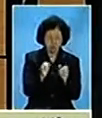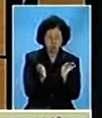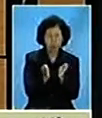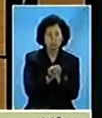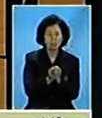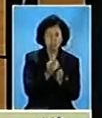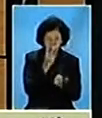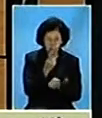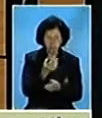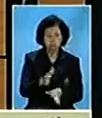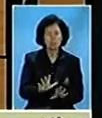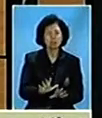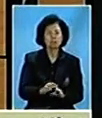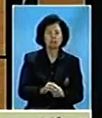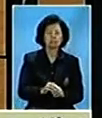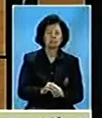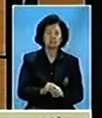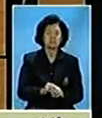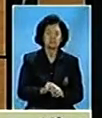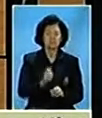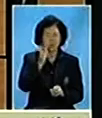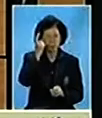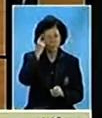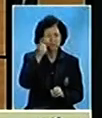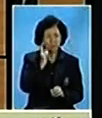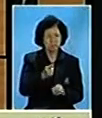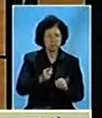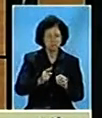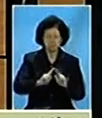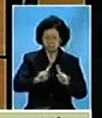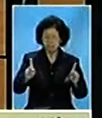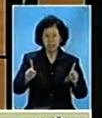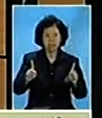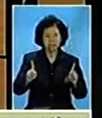ผมว่ามันน่าจะเป็นงานคนละประเภทและพอเข้ามาแล้วเนี่ย